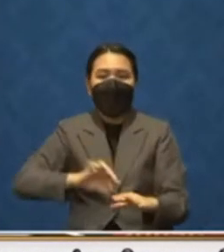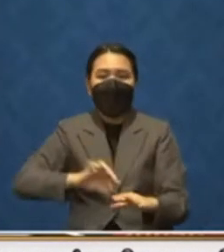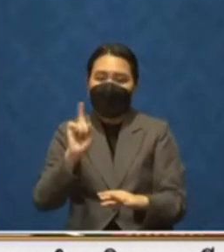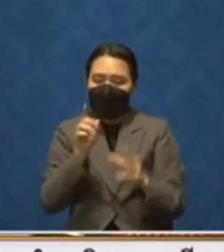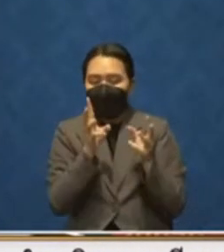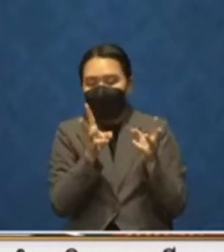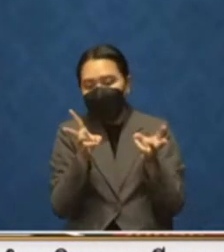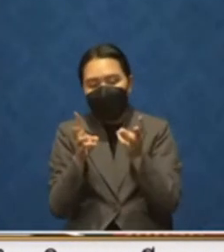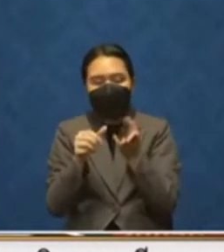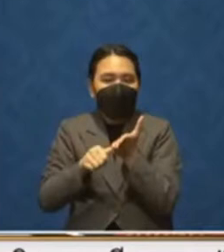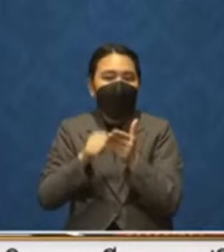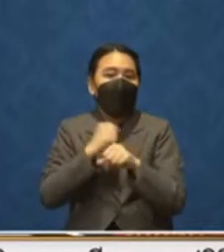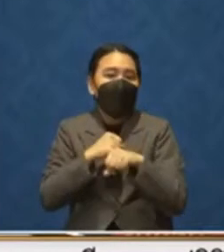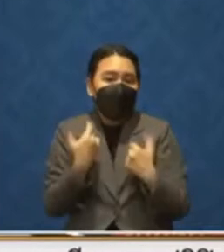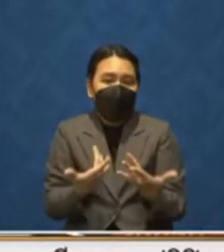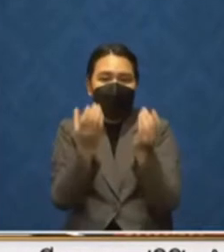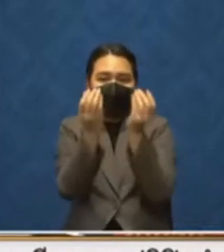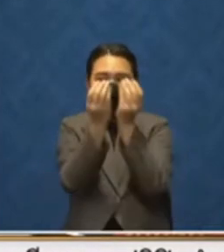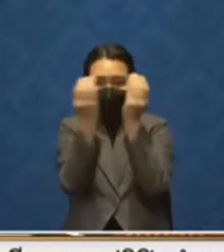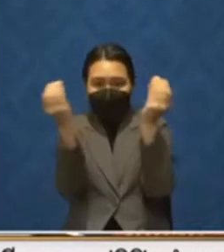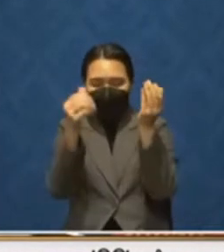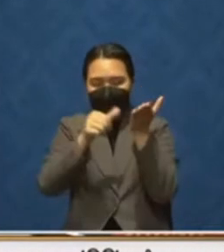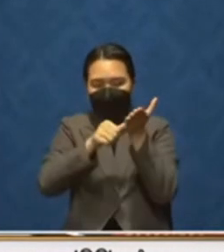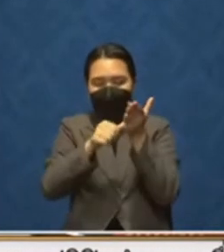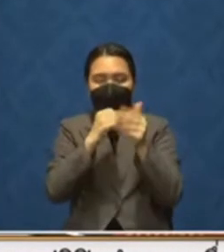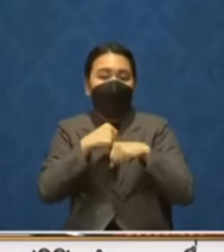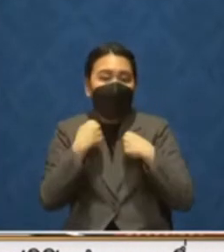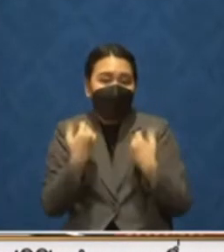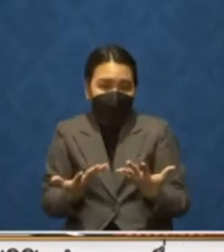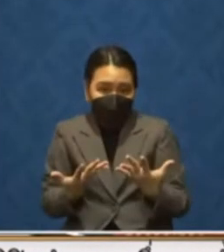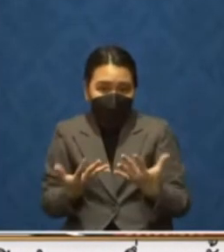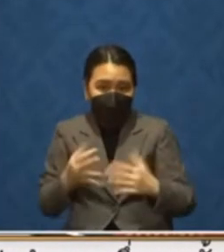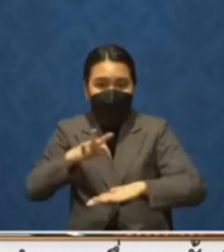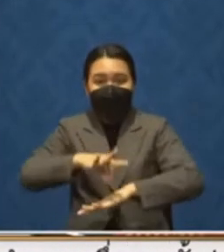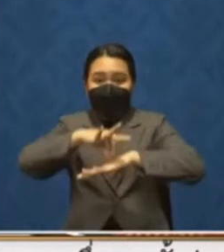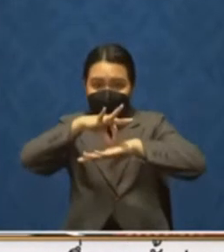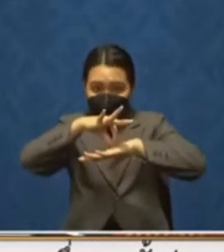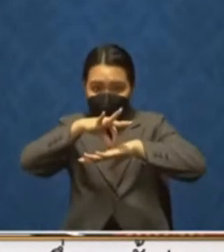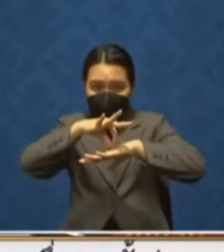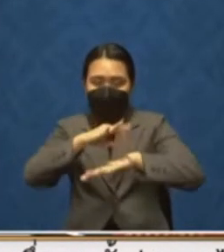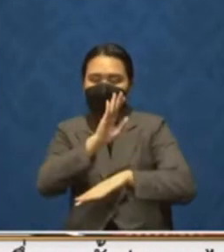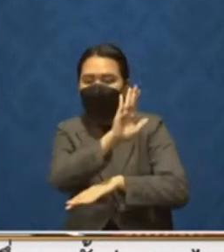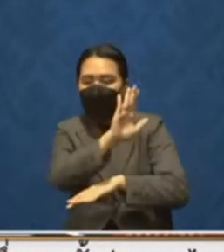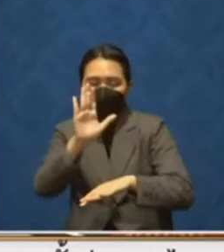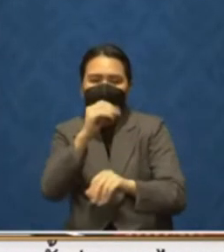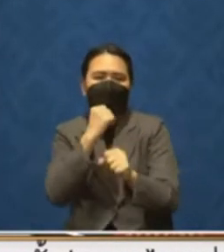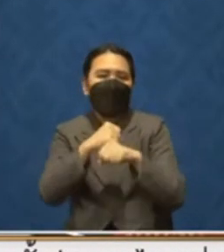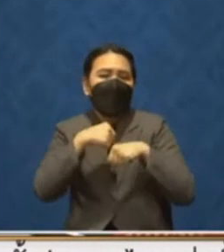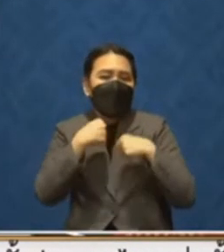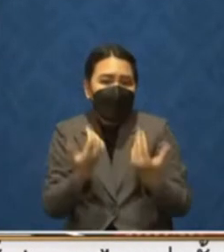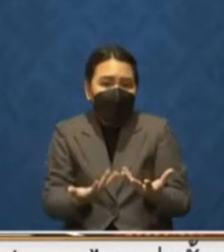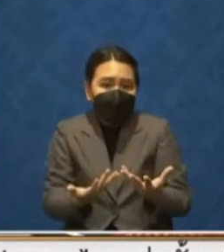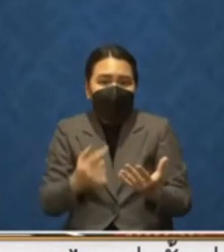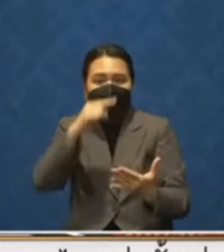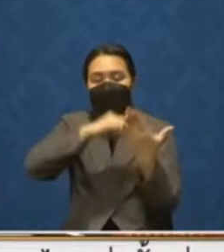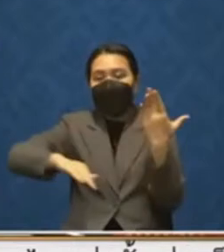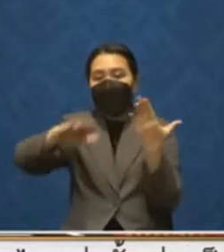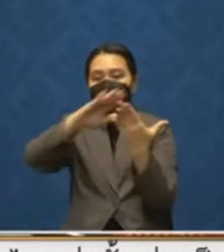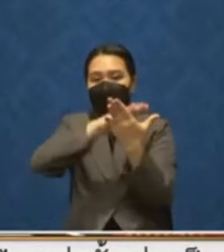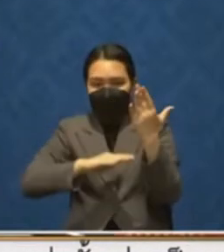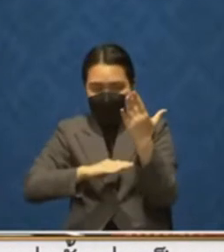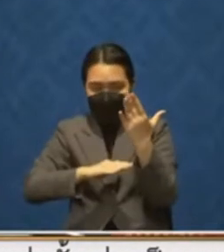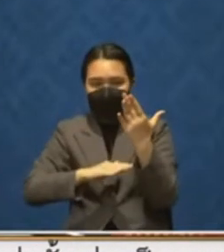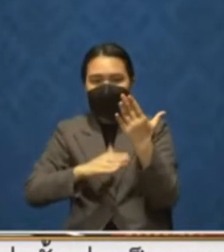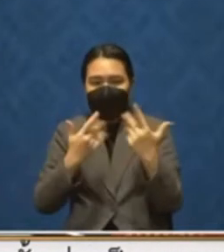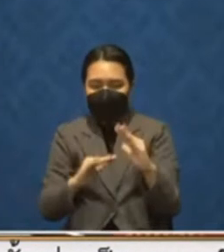อย่างไรแจ้รัฐธรรมนูญอย่างไรวางพระราชฐานะวางราชสถานะอย่างไรให้ประเทศไทยมีฉันทามติใหม่แล้วก็เดินต่อ